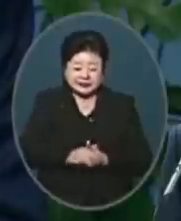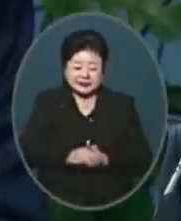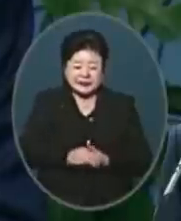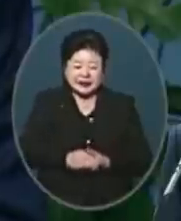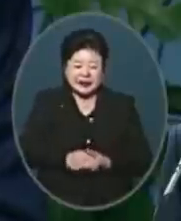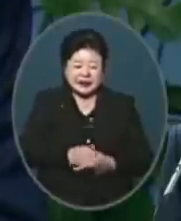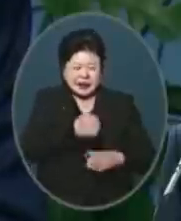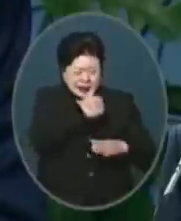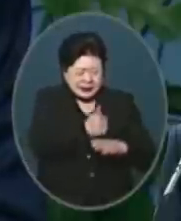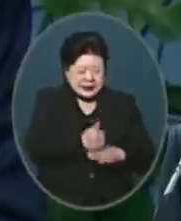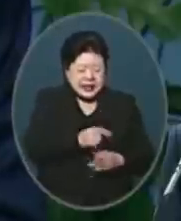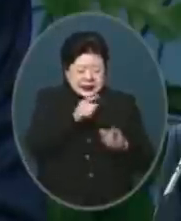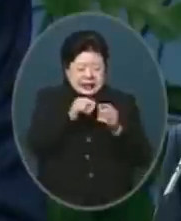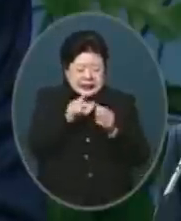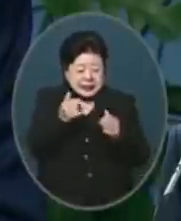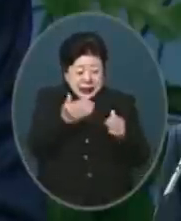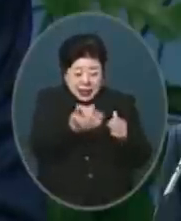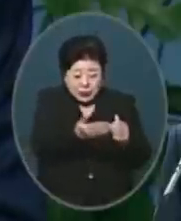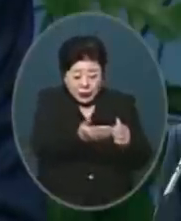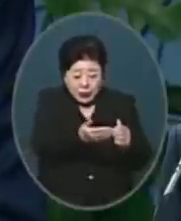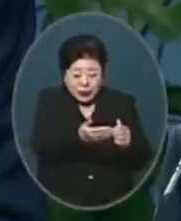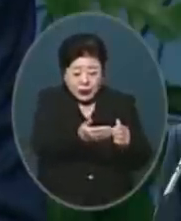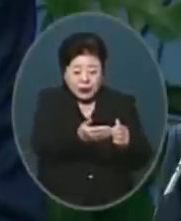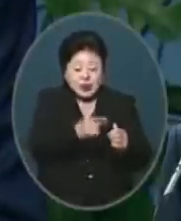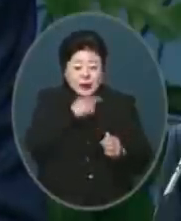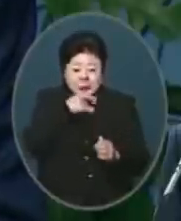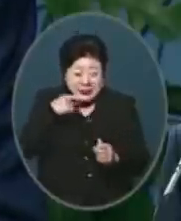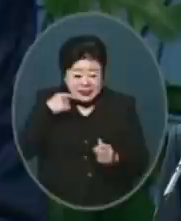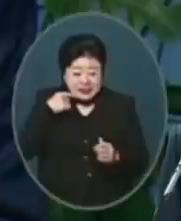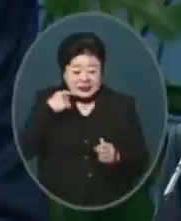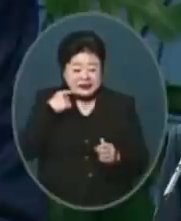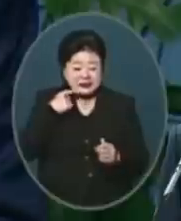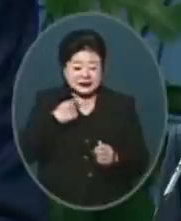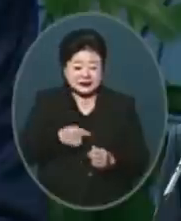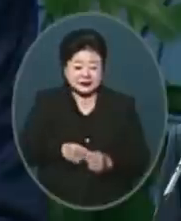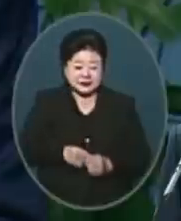끝에 사는 사람들까지라도 그 피의